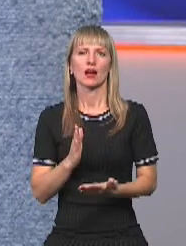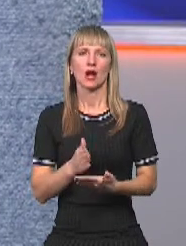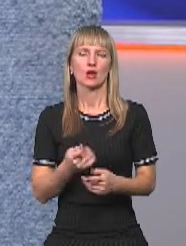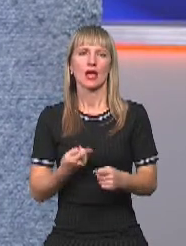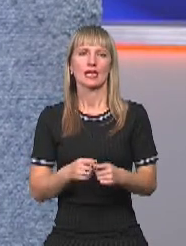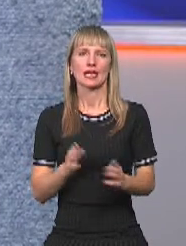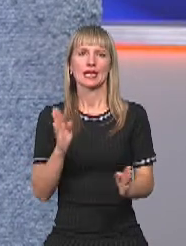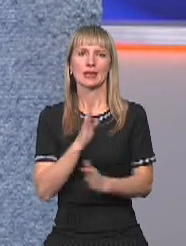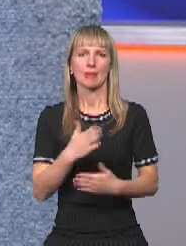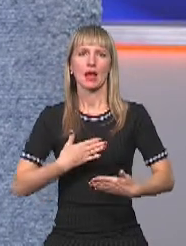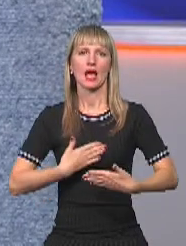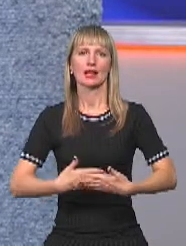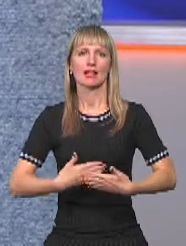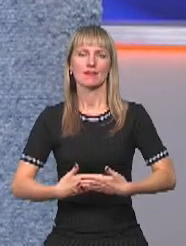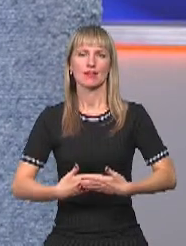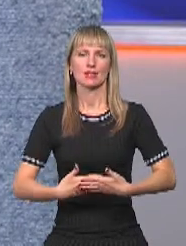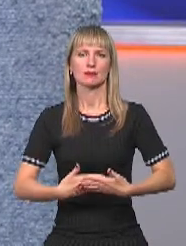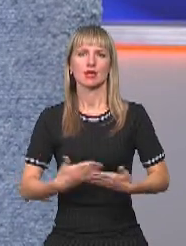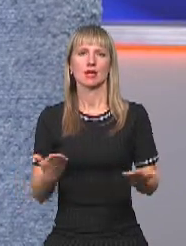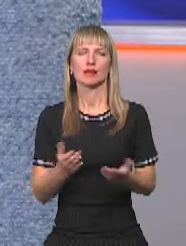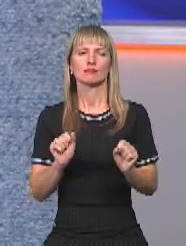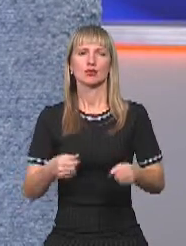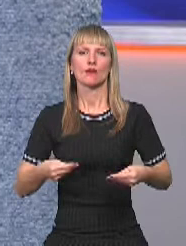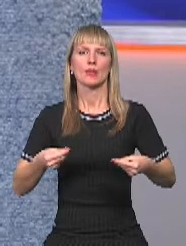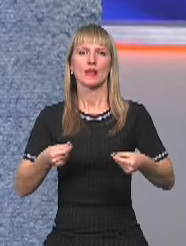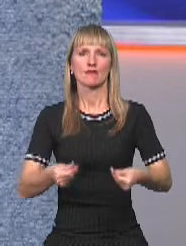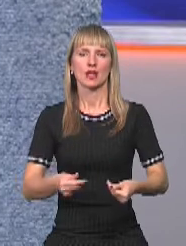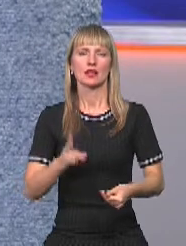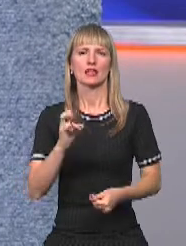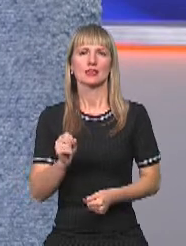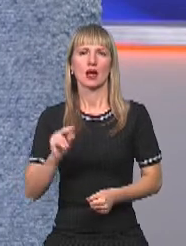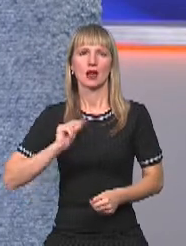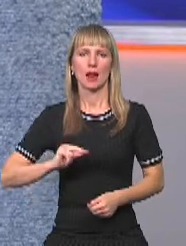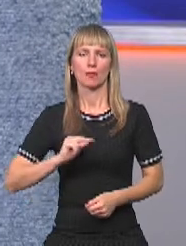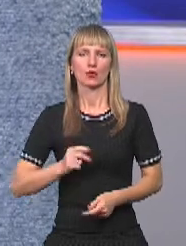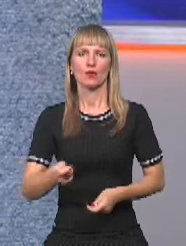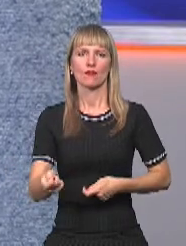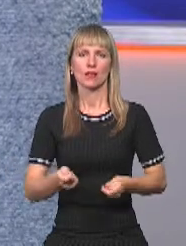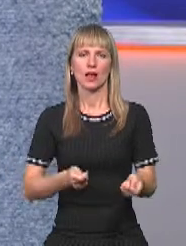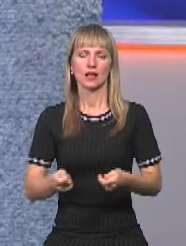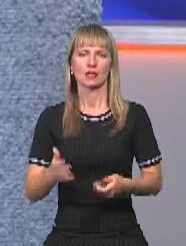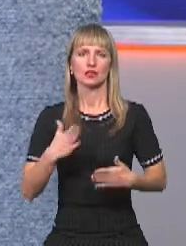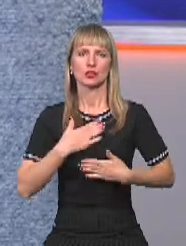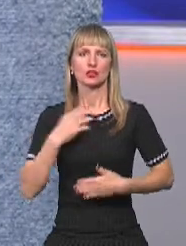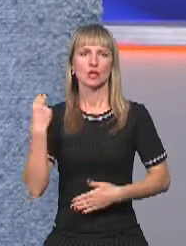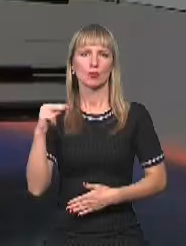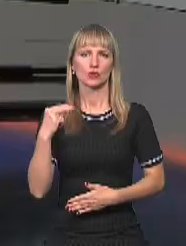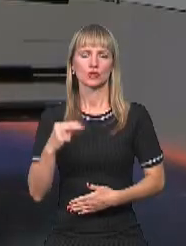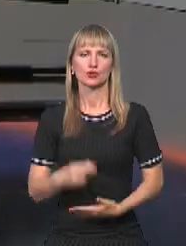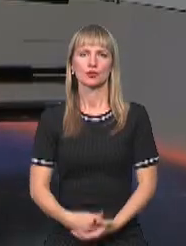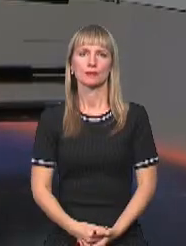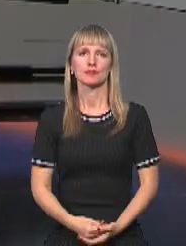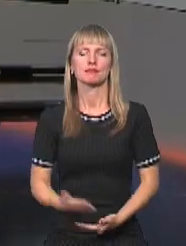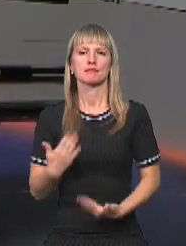цей кліматичний активізм, наскільки він може впливати на діяльність влади, зокрема нашої запорізької.